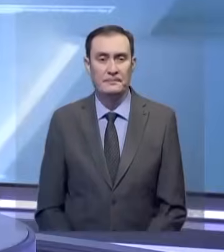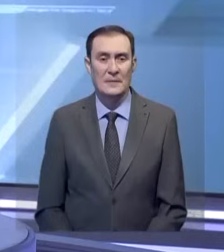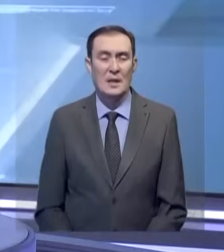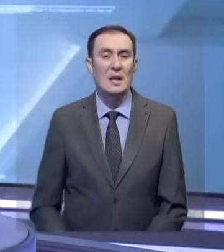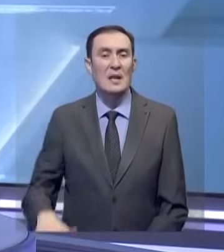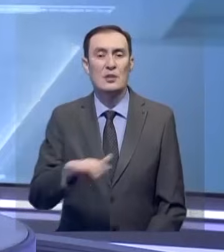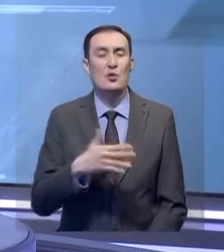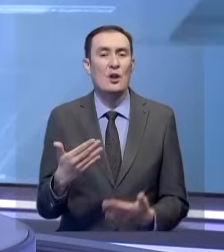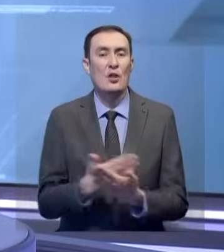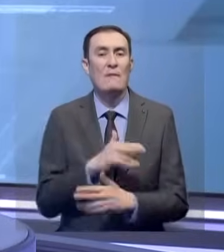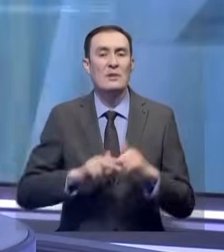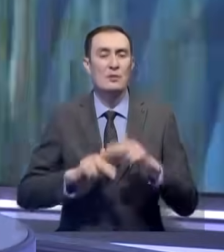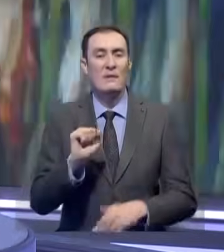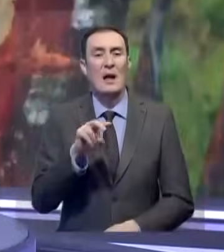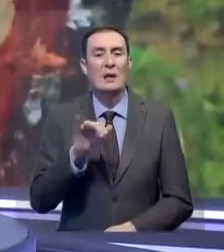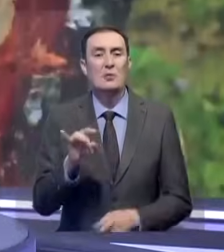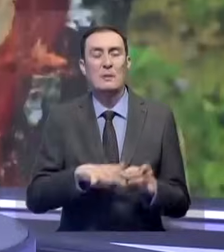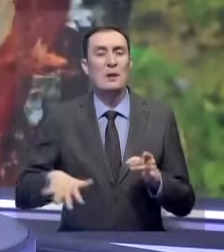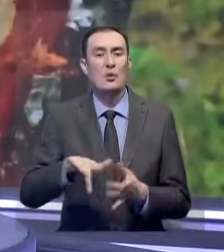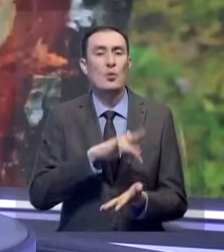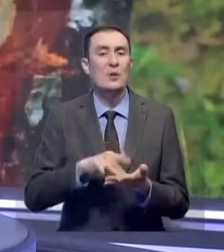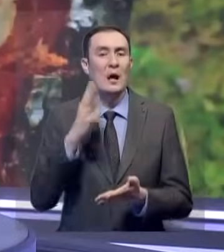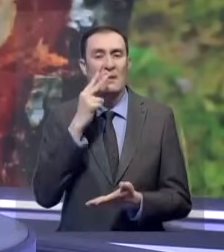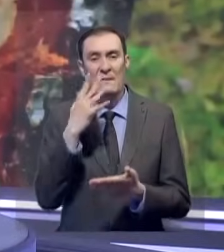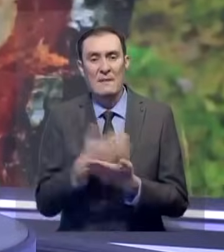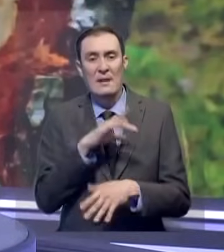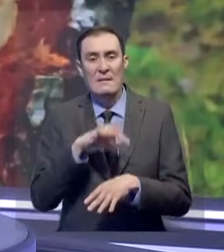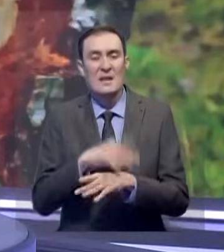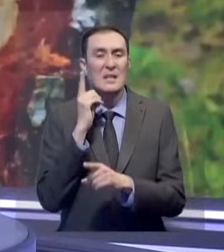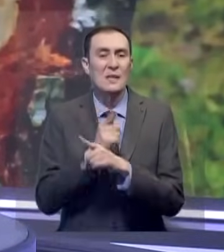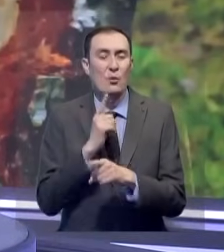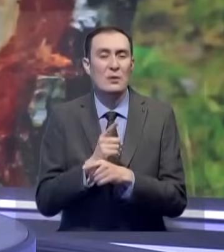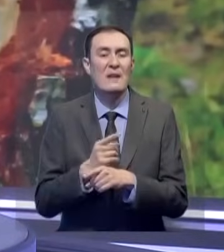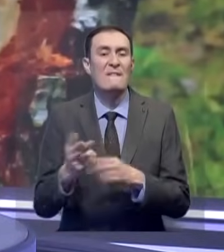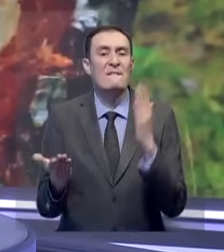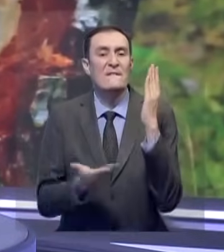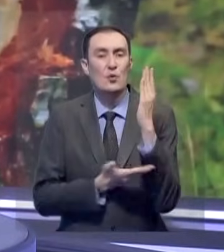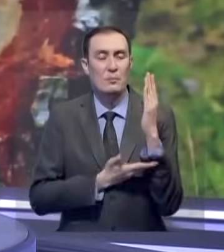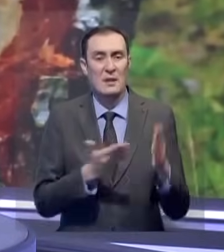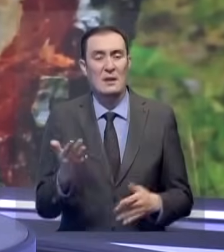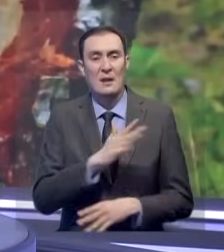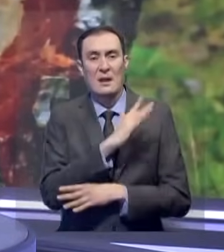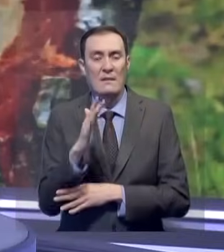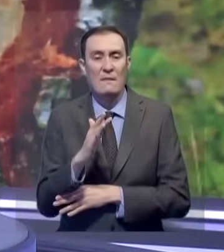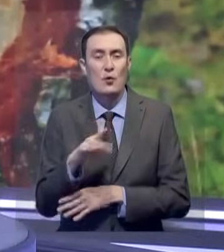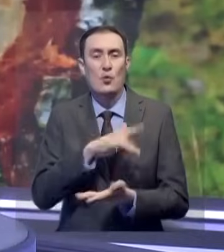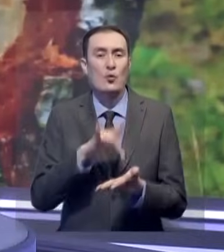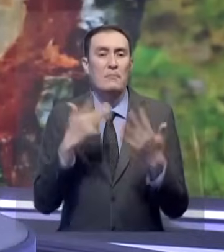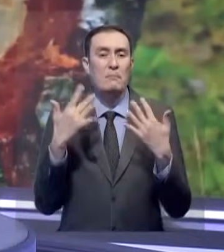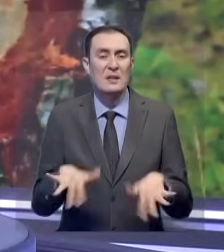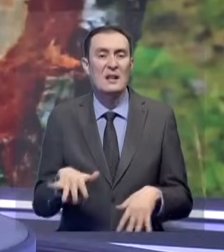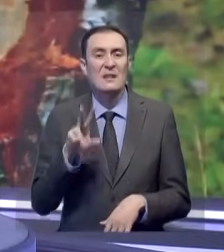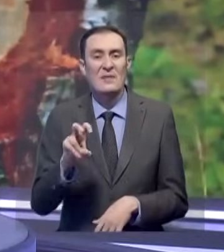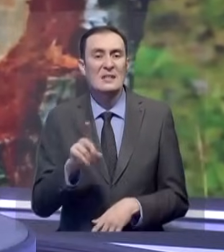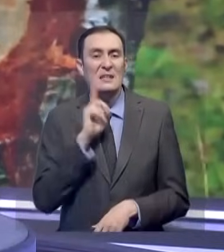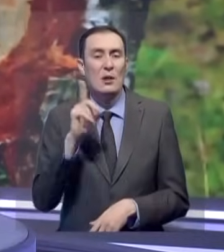На территории новостройки в Алатауском районе Алматы выявили факт незаконной вырубки. В результате город лишился больше